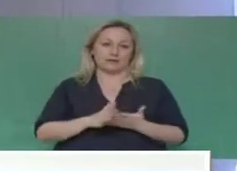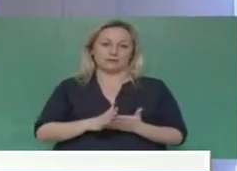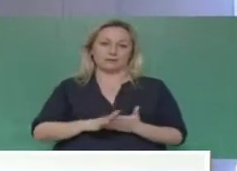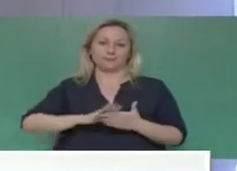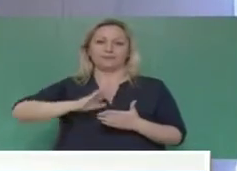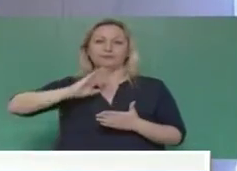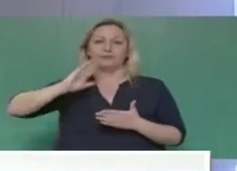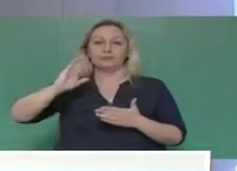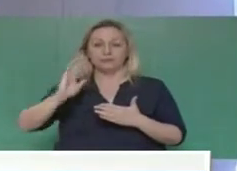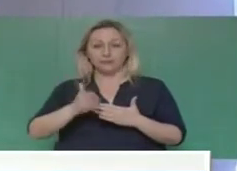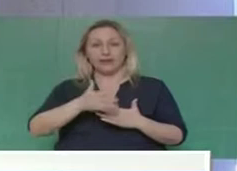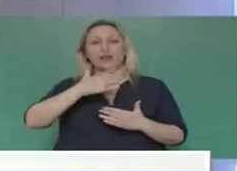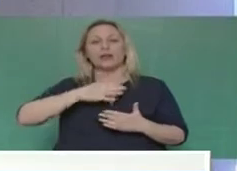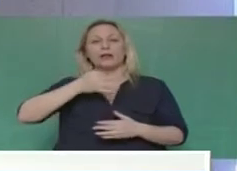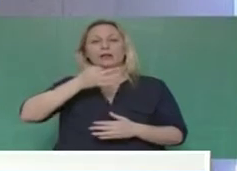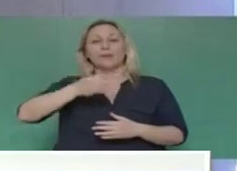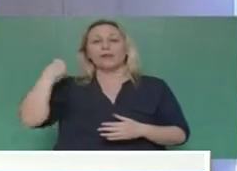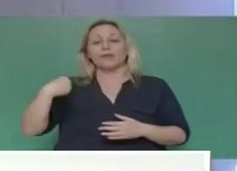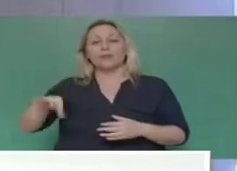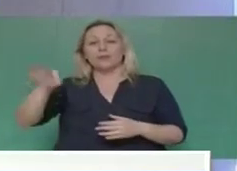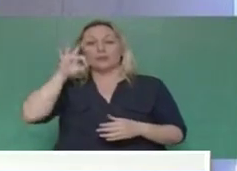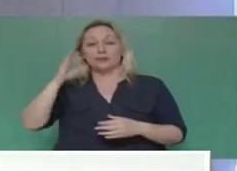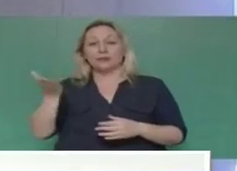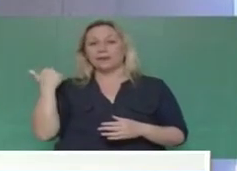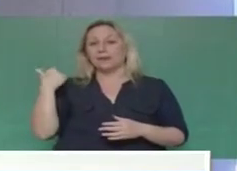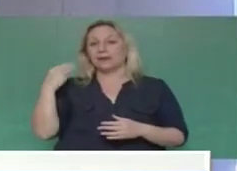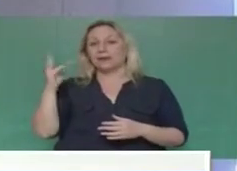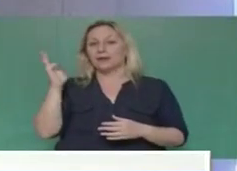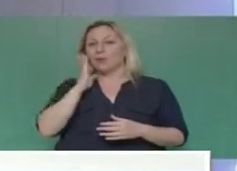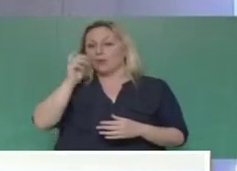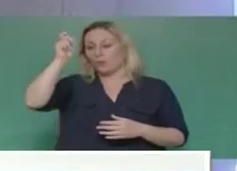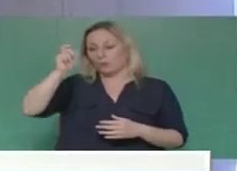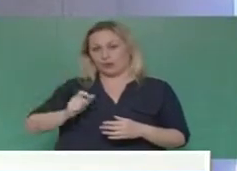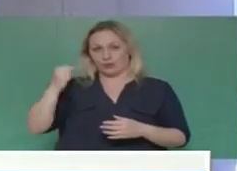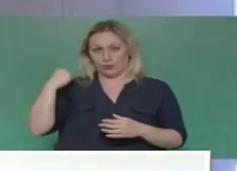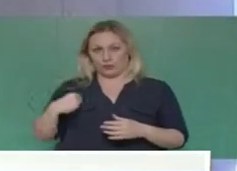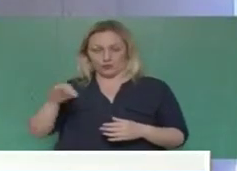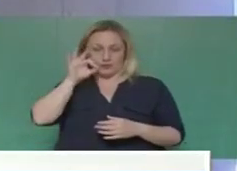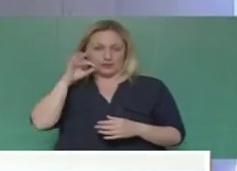ερχόμενος στο Δήμο Θεσσαλονίκης. Ακούσαμε και τον Δήμαρχο προηγουμένως